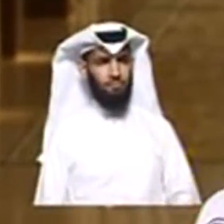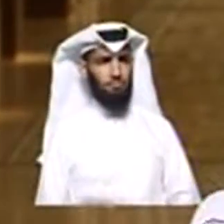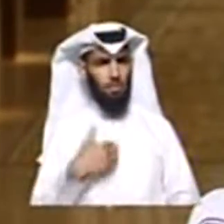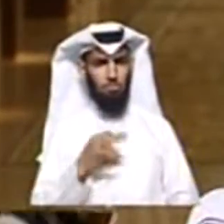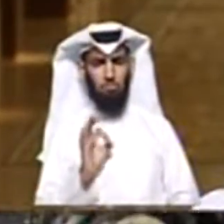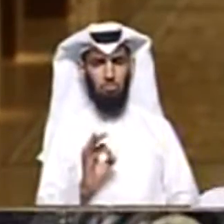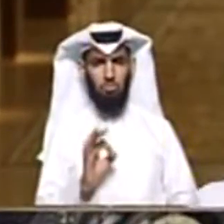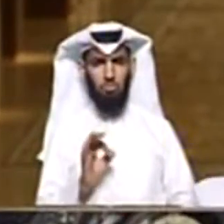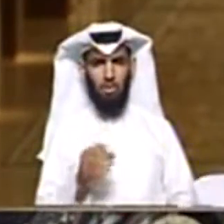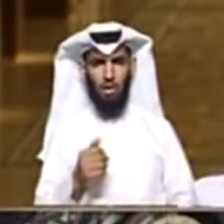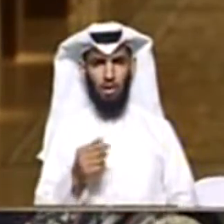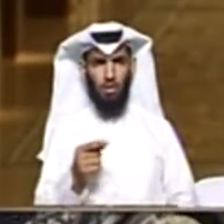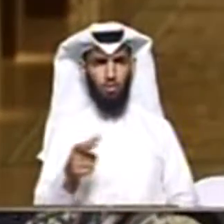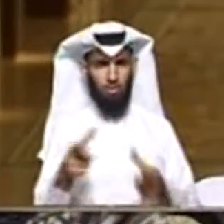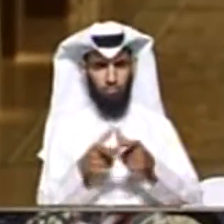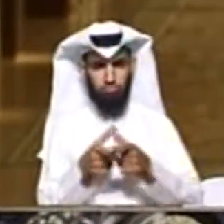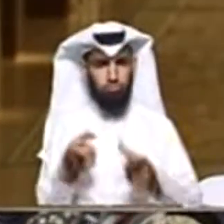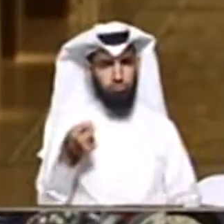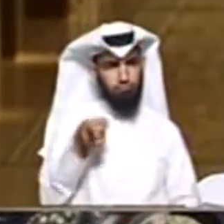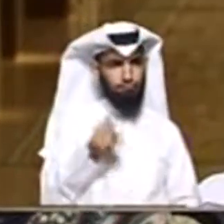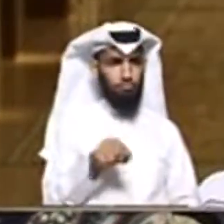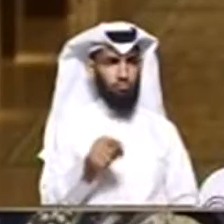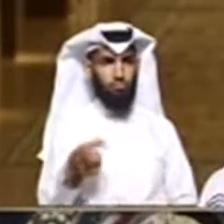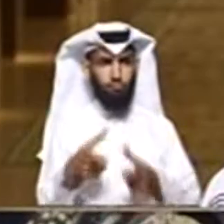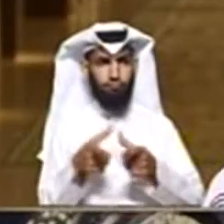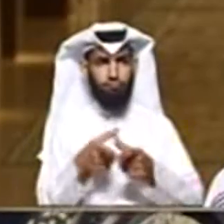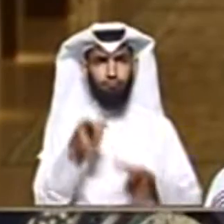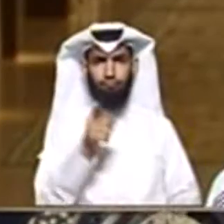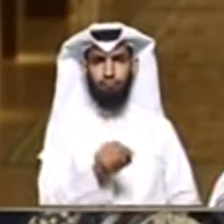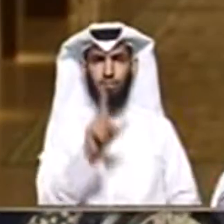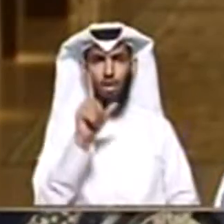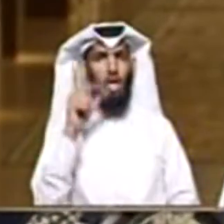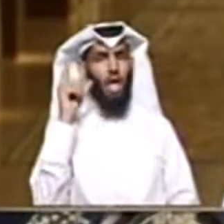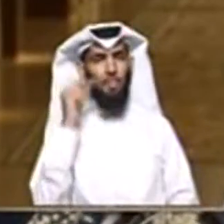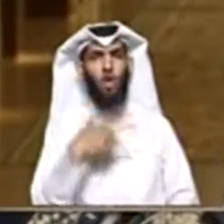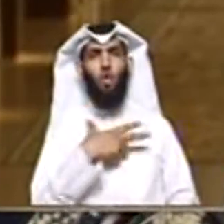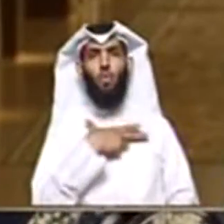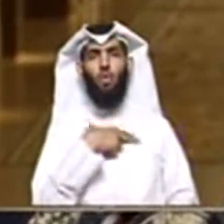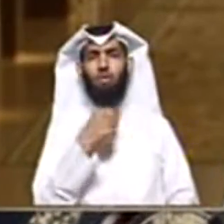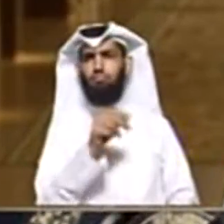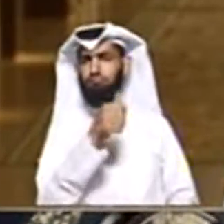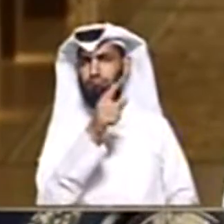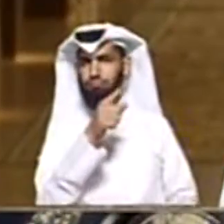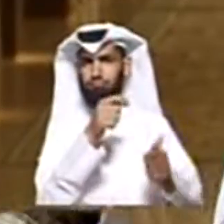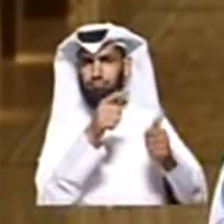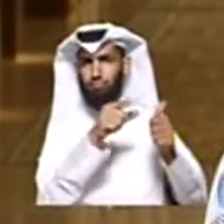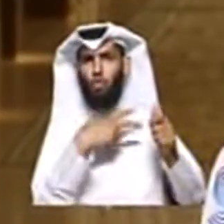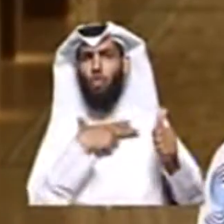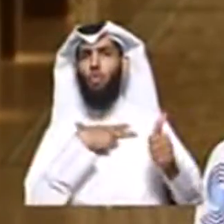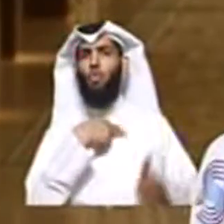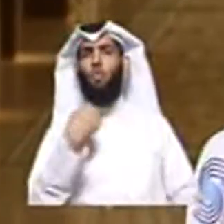بالنسبة لجلسة الغد، جلسة التصويت على طلب طرح الثقة في الأخ